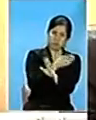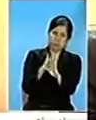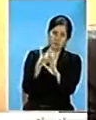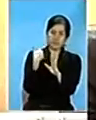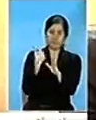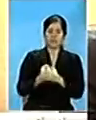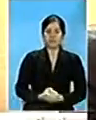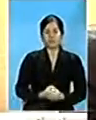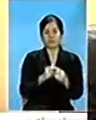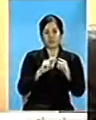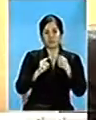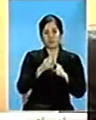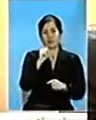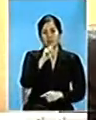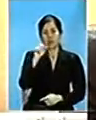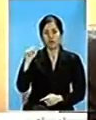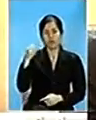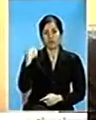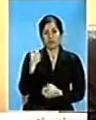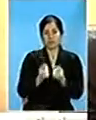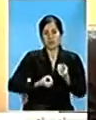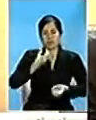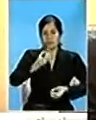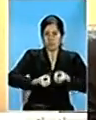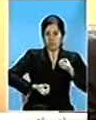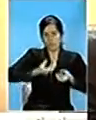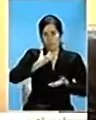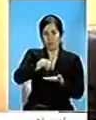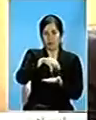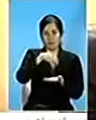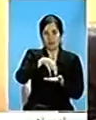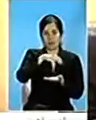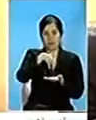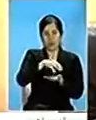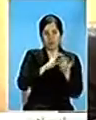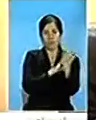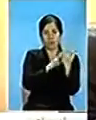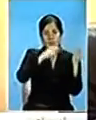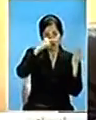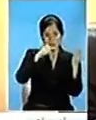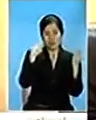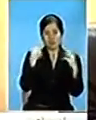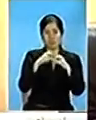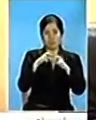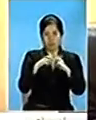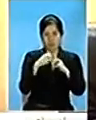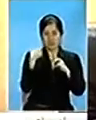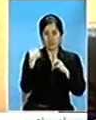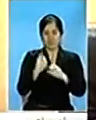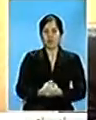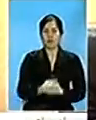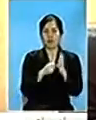ลายท่านสมาชิกผู้มีเกียรติหลายท่านก็ได้นำเสนอว่าประเทศเรามีปัญหาวิกฤตการณ์นับตั้ง